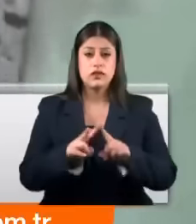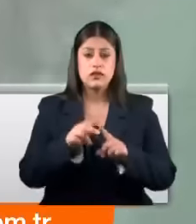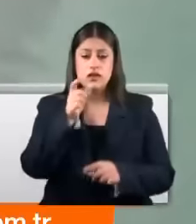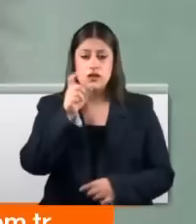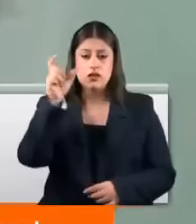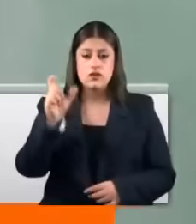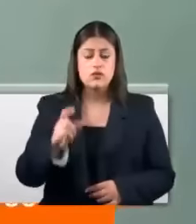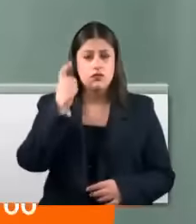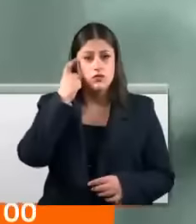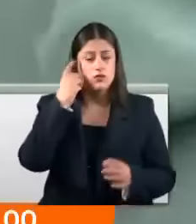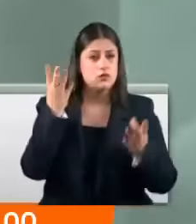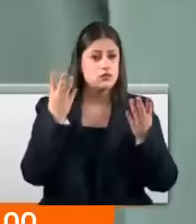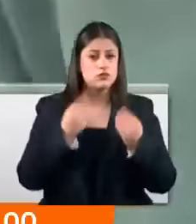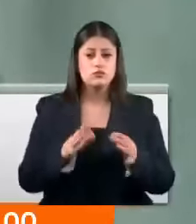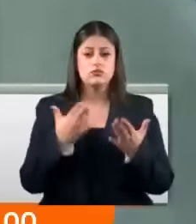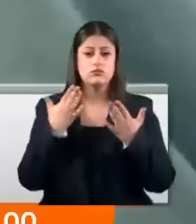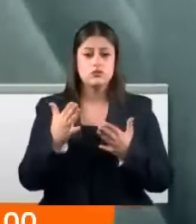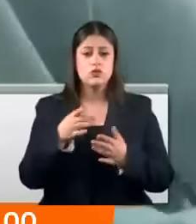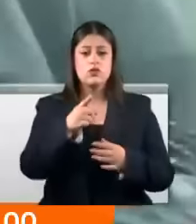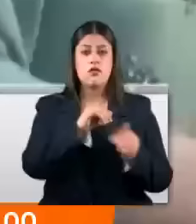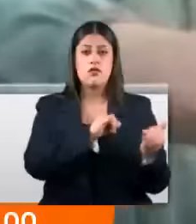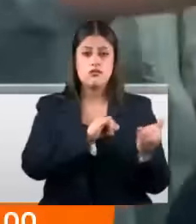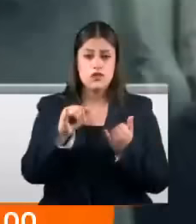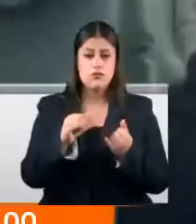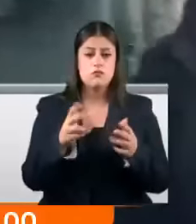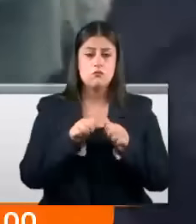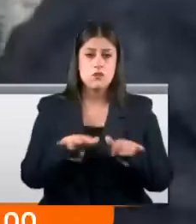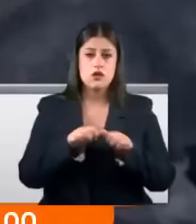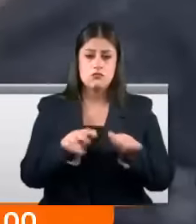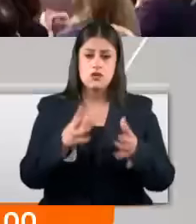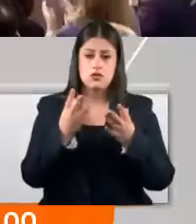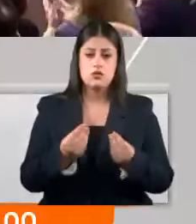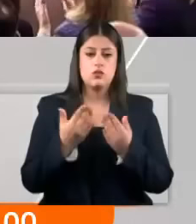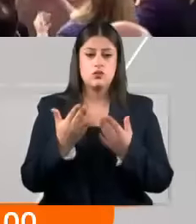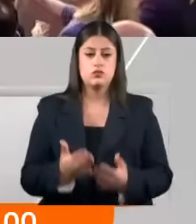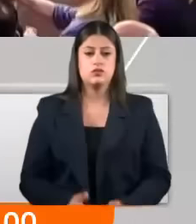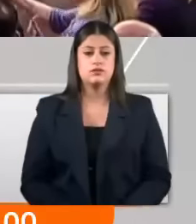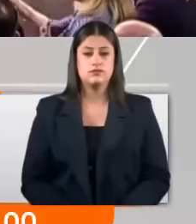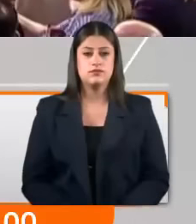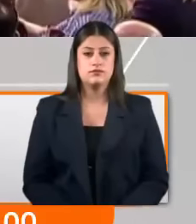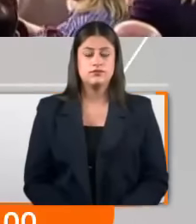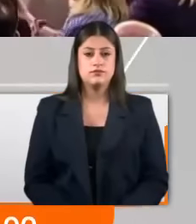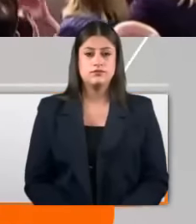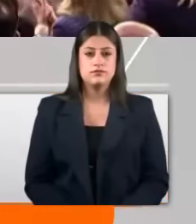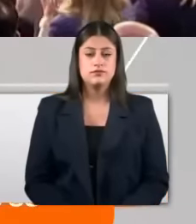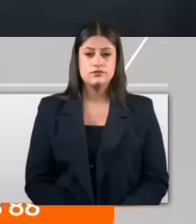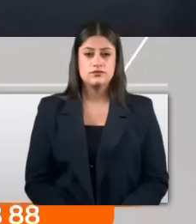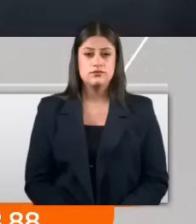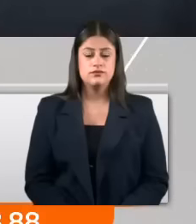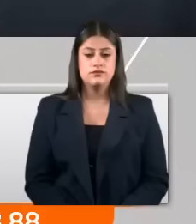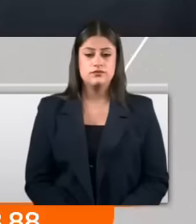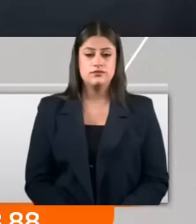akıl almaz yalanına Guterres'in tepkisi de en çok paylaşılanlar arasına girdi. Başbakanın iddialarını nasıl